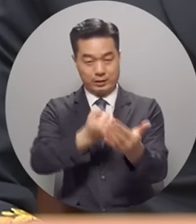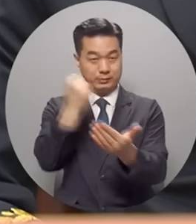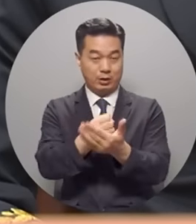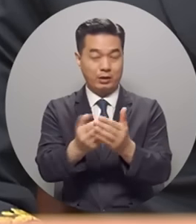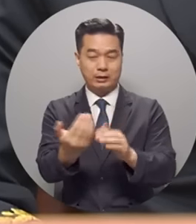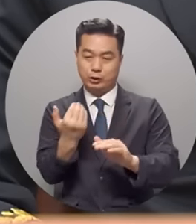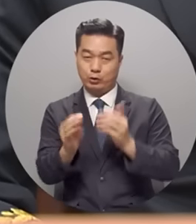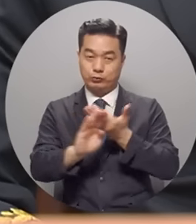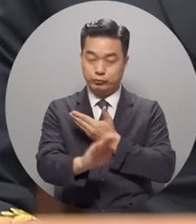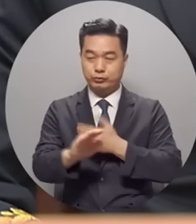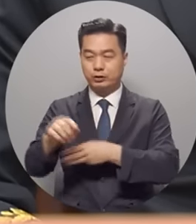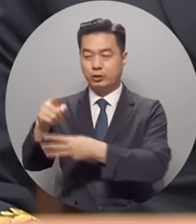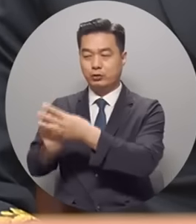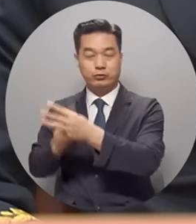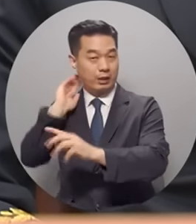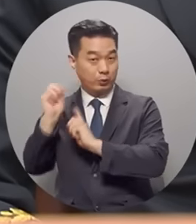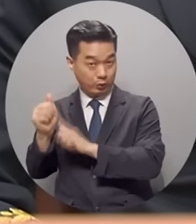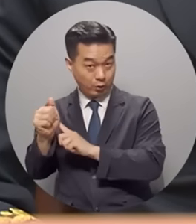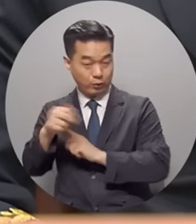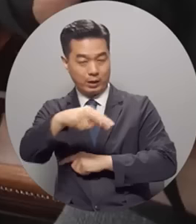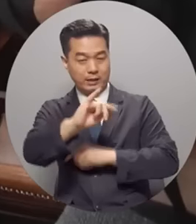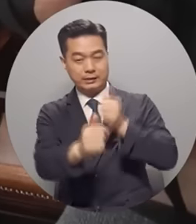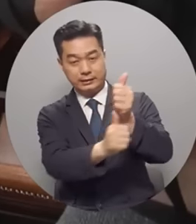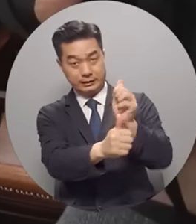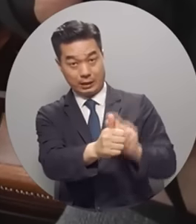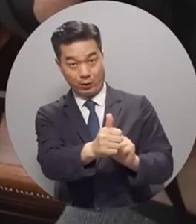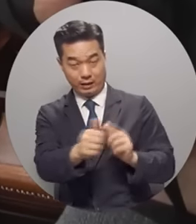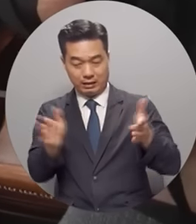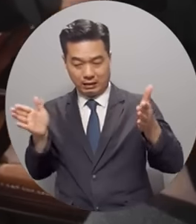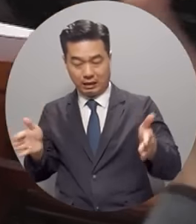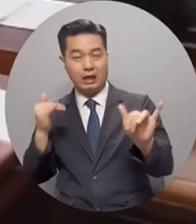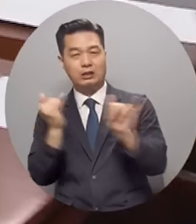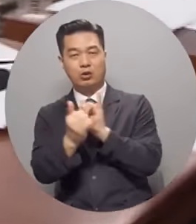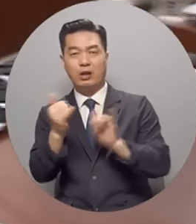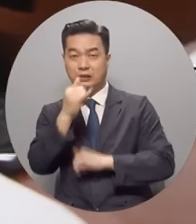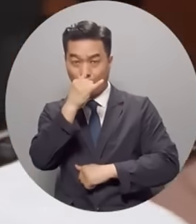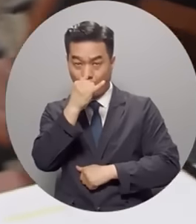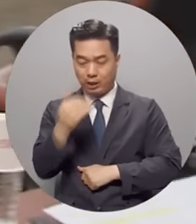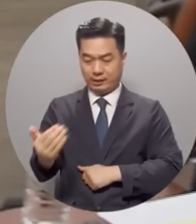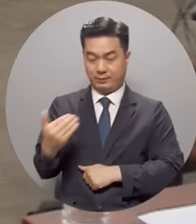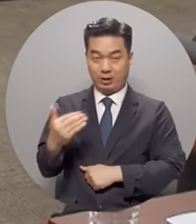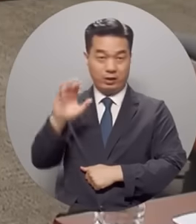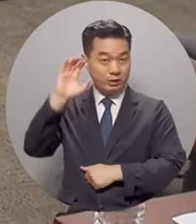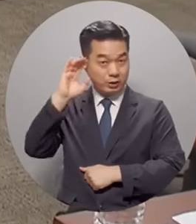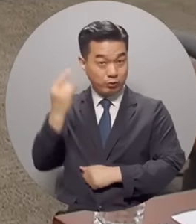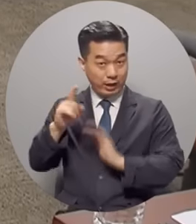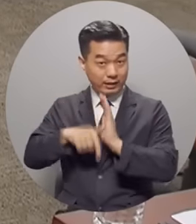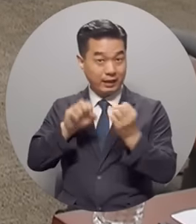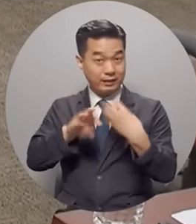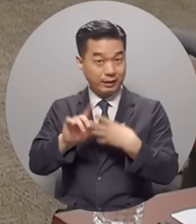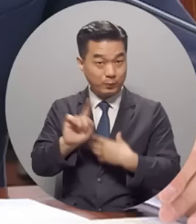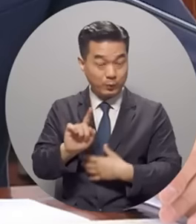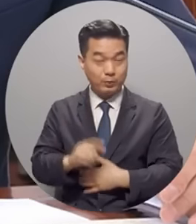윤 대통령과 신 차관이 연락을 주고받은 겁니다. 신전 차관은 앞서 청문회에서 이렇게